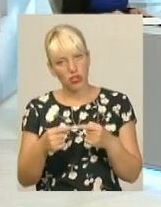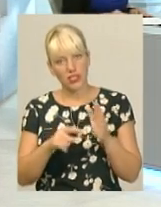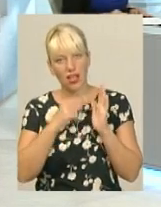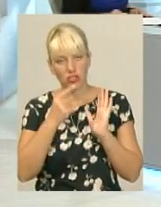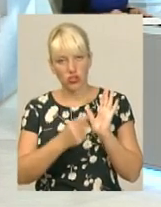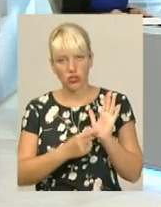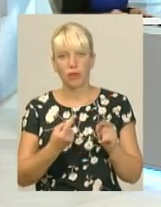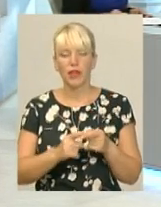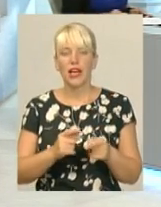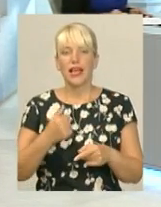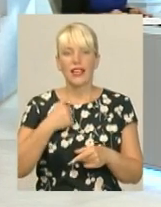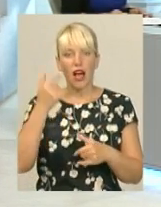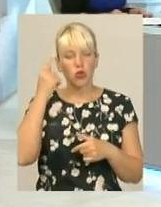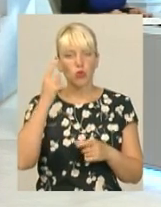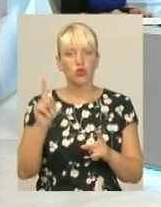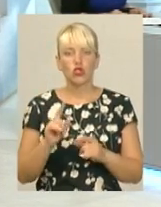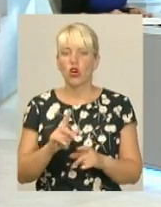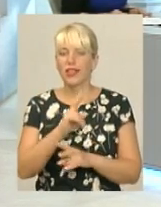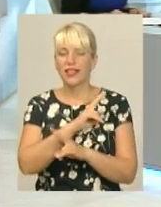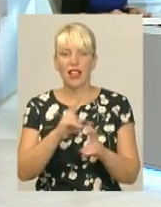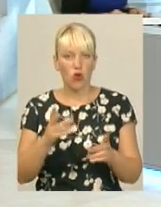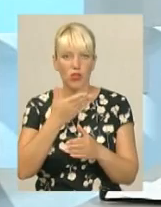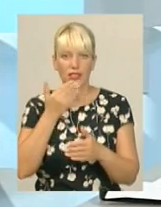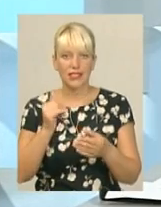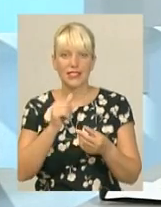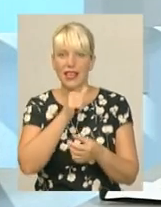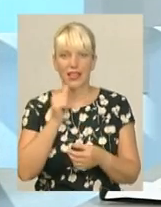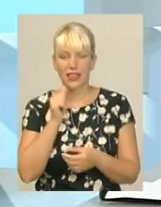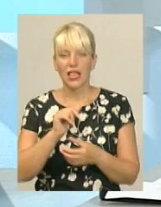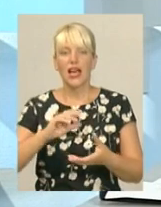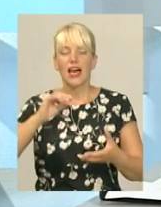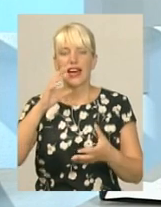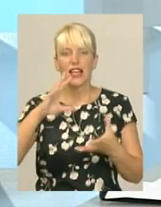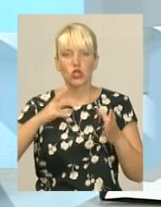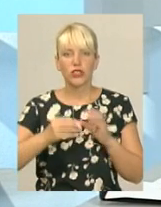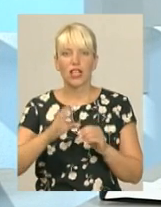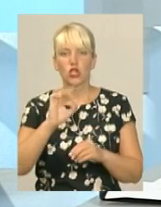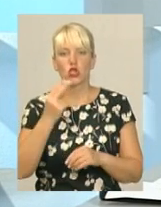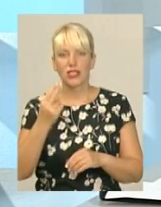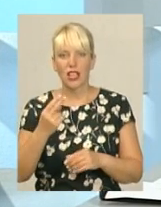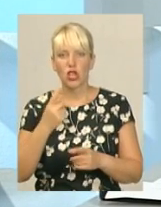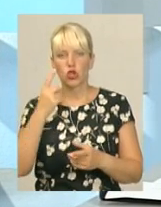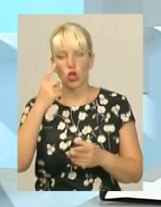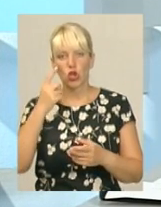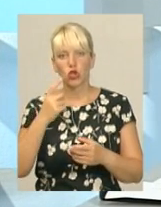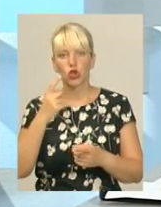думаю, що ні для кого не секрет, що за результатами соціологічних досліджень місто Хмельницький